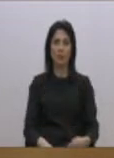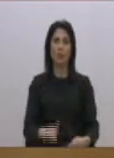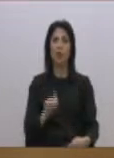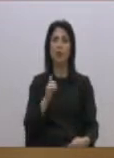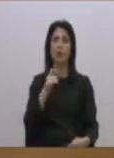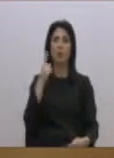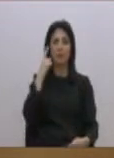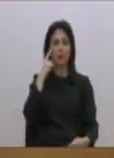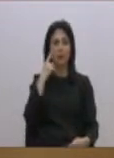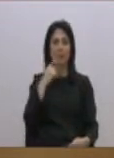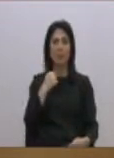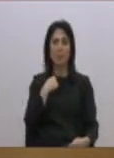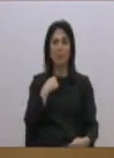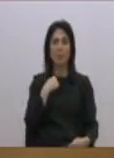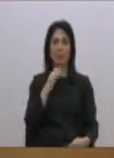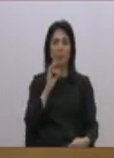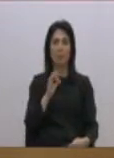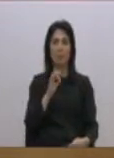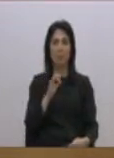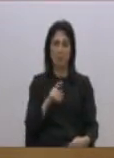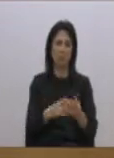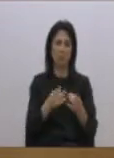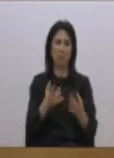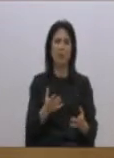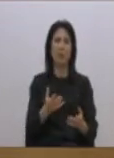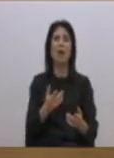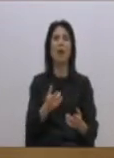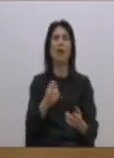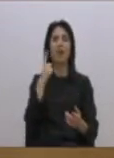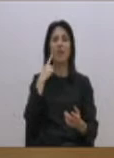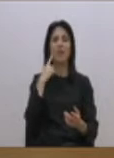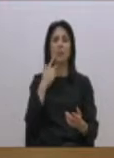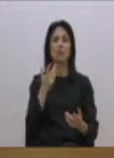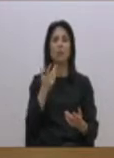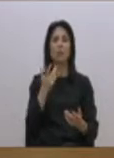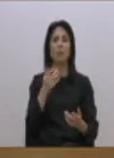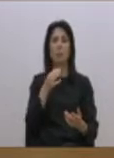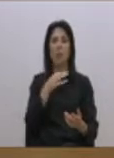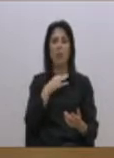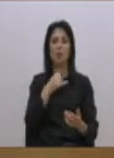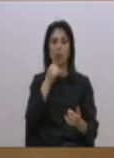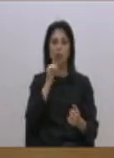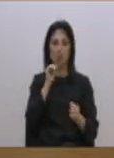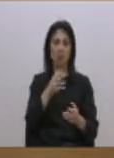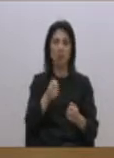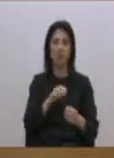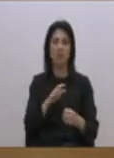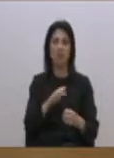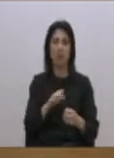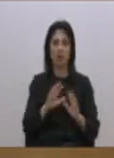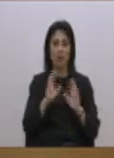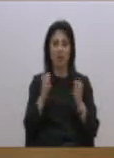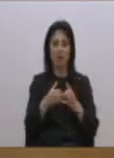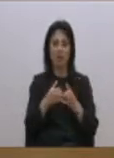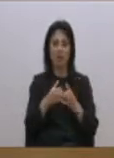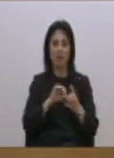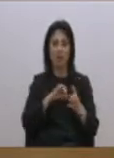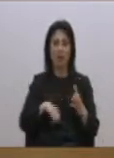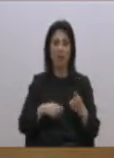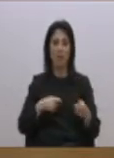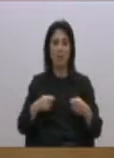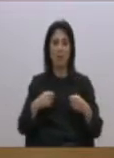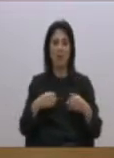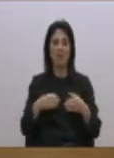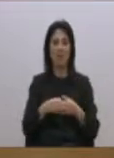როგორ ფიქრობთ და მე მართლა რიტორიკული კითხვაა, იმიტომ რომ გესმის ლოგიკურ პასუხს შეიძლება ვერ მივიღოთ ამაზე. კორპორატივიზმი ანური